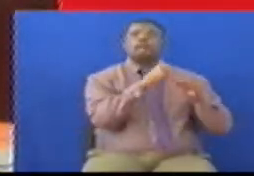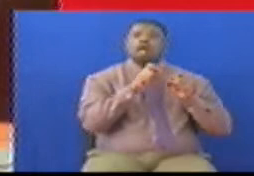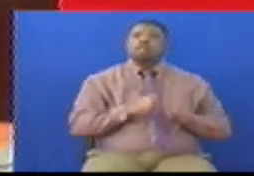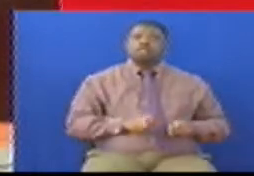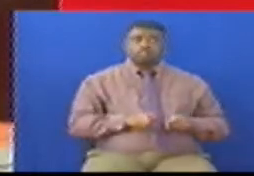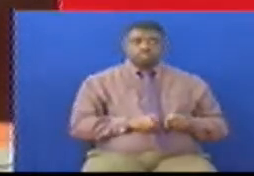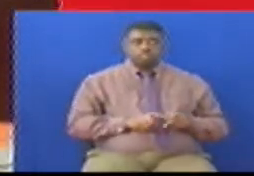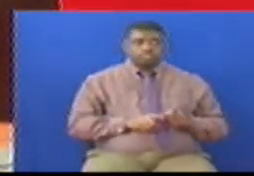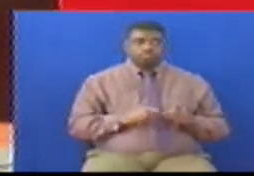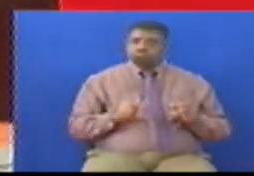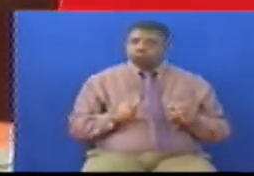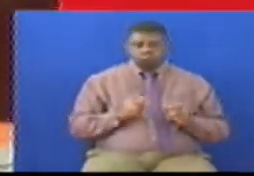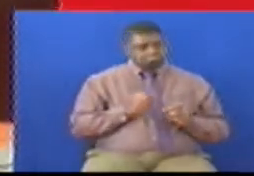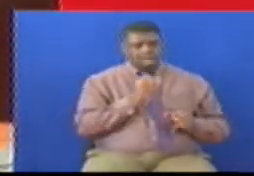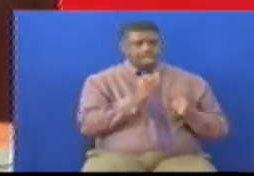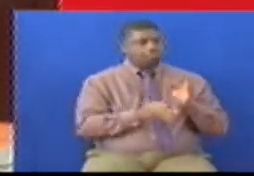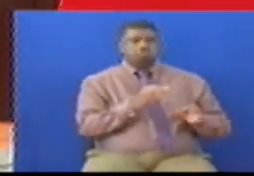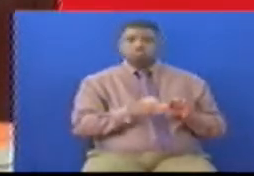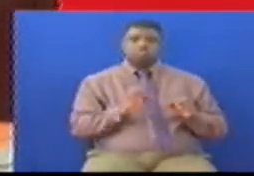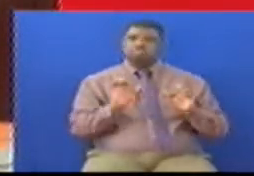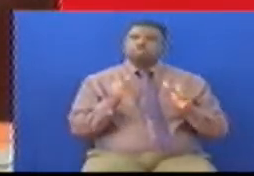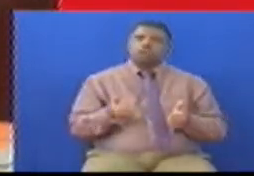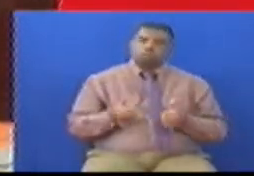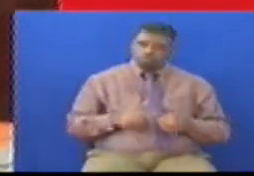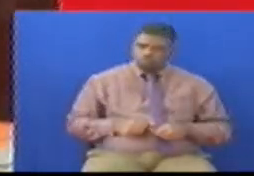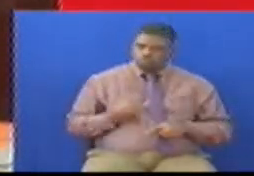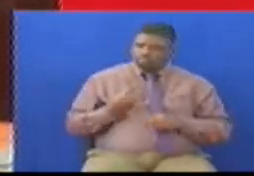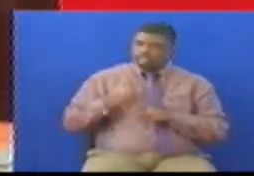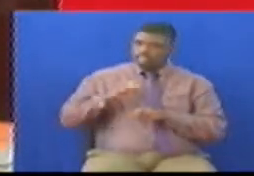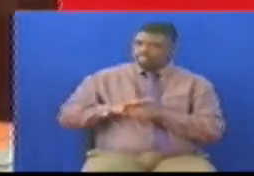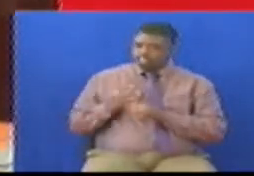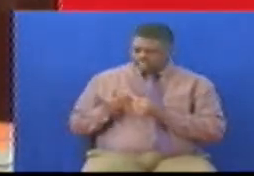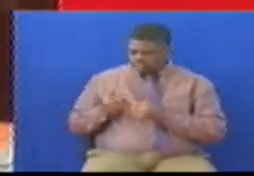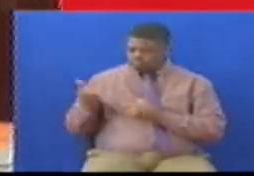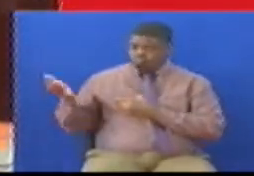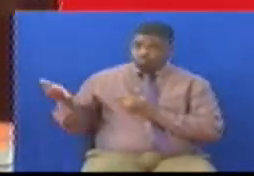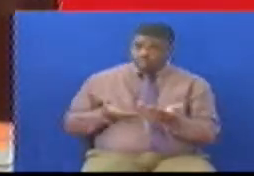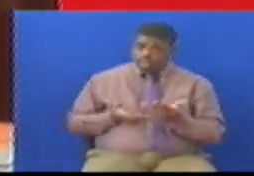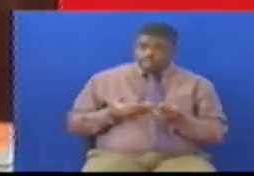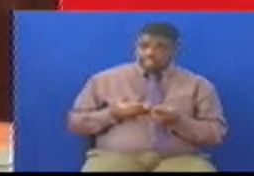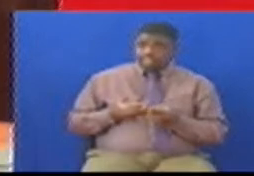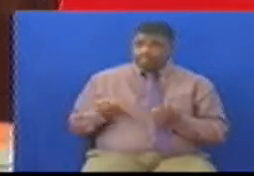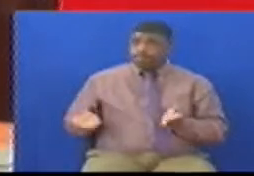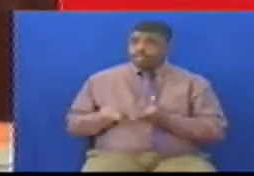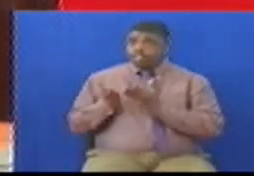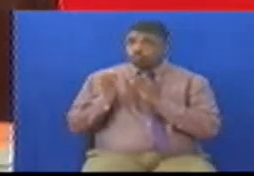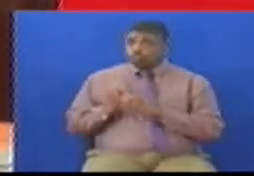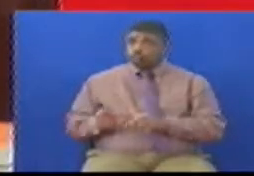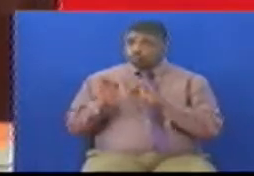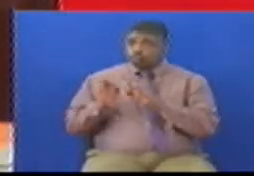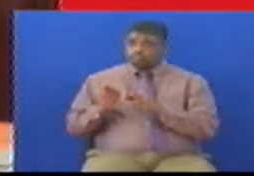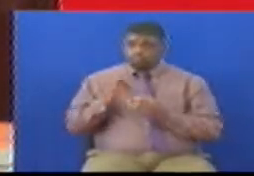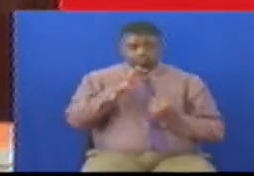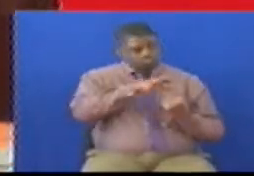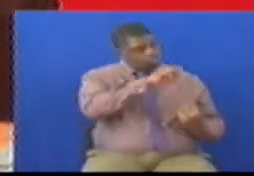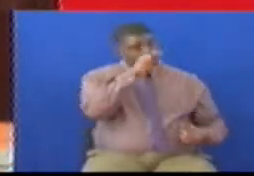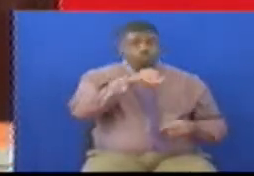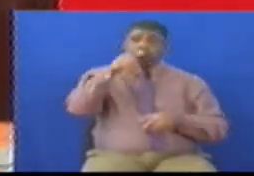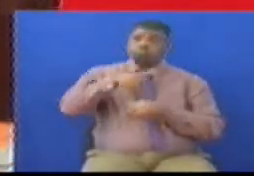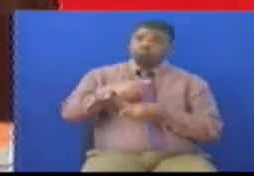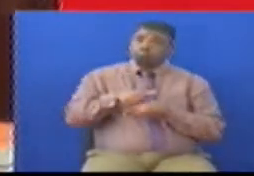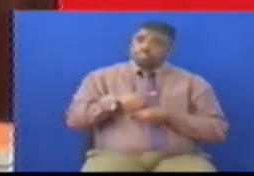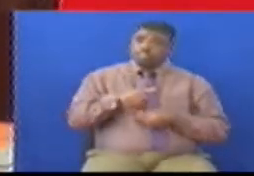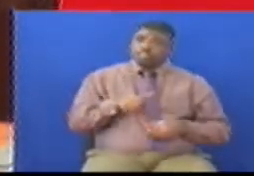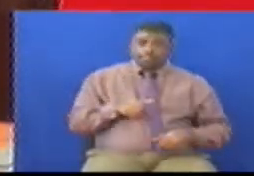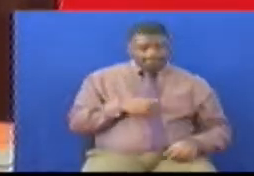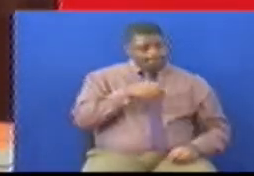kielektroniki bado haijakamilika. Mara zote tumewaita mheshimiwa, ni bahati nzuri ni kushukuru umeniteua kwa mjumbe wa PSC kwa miaka